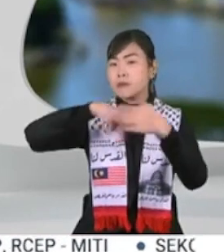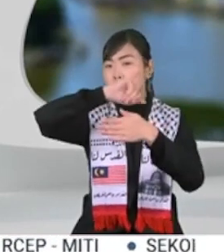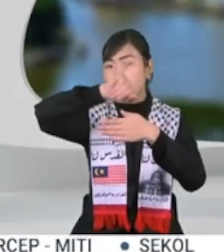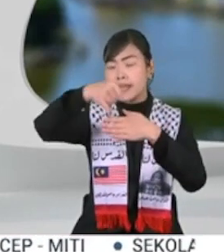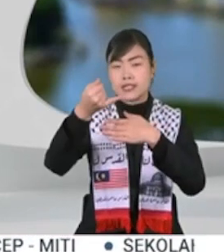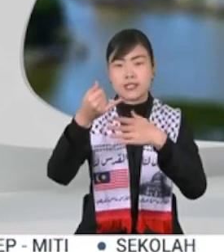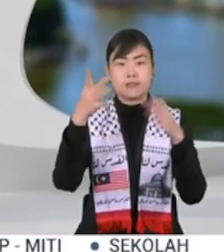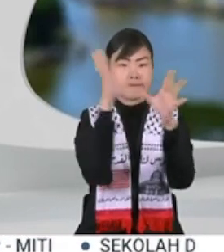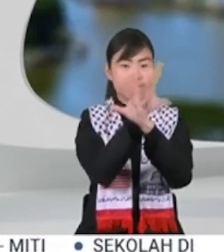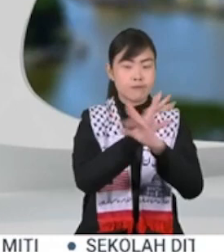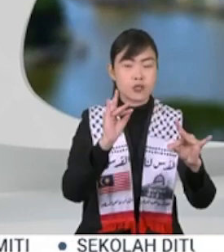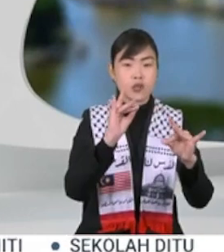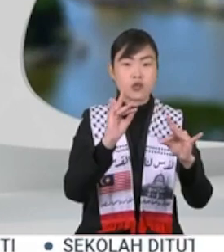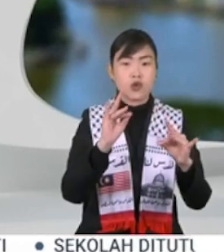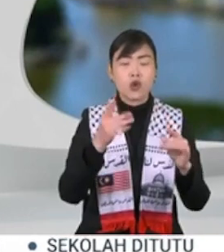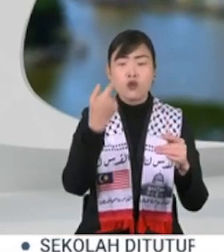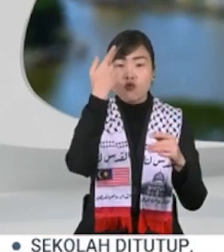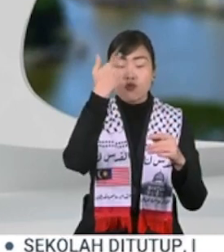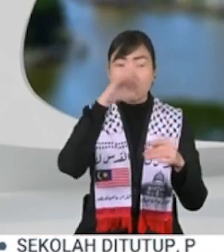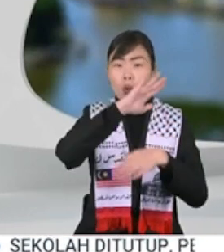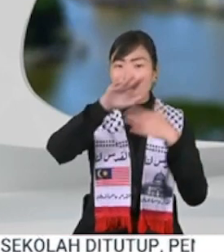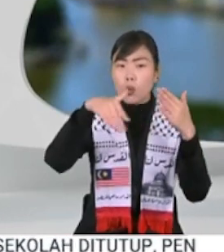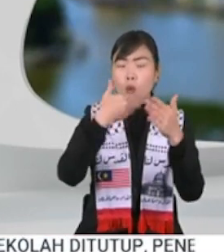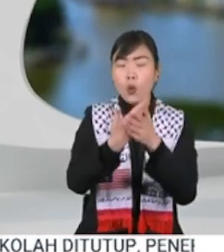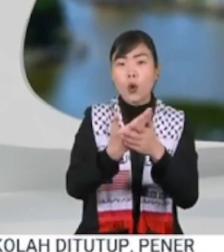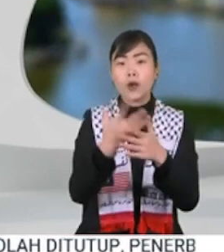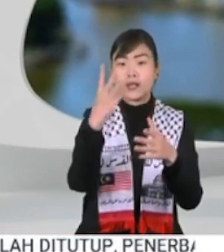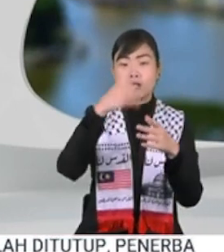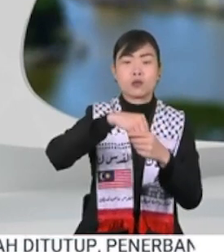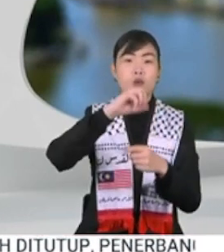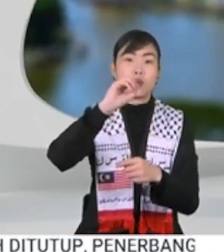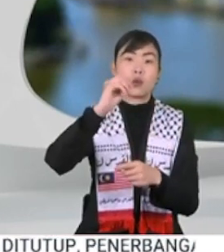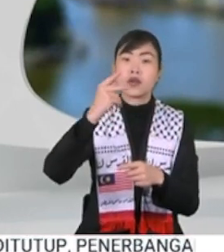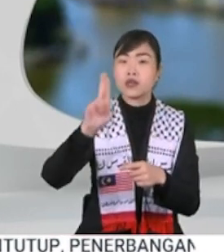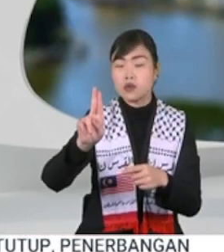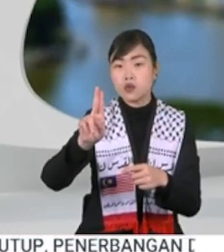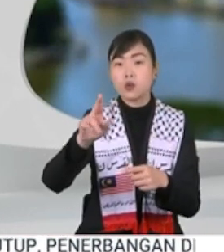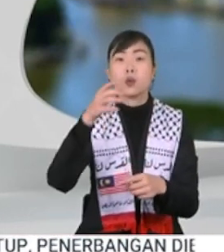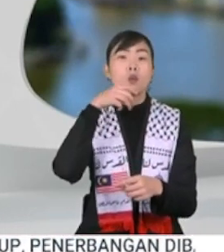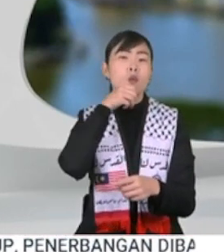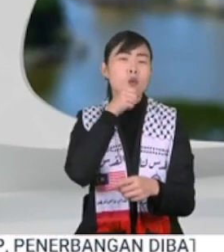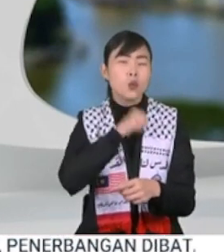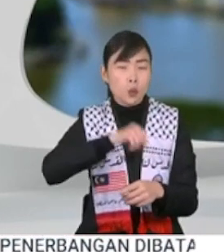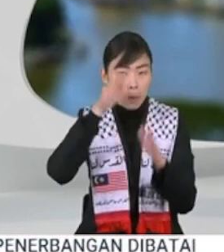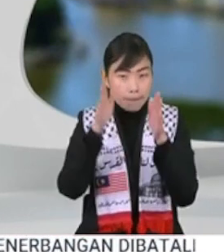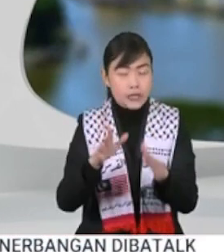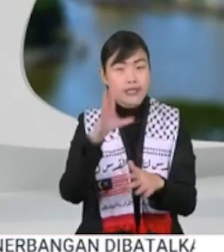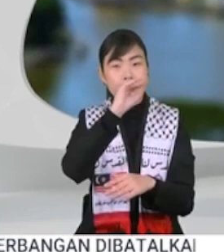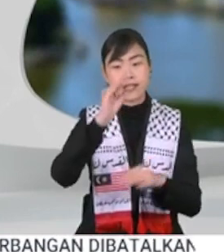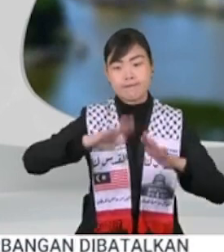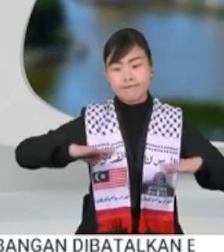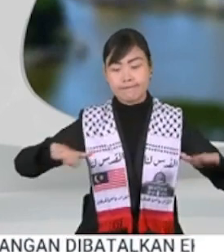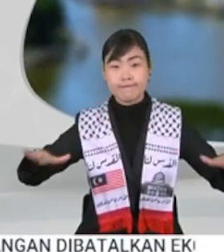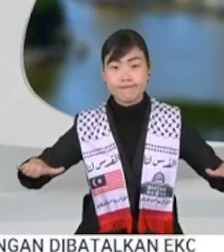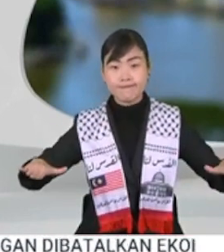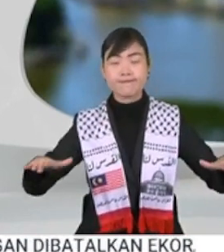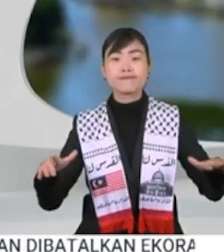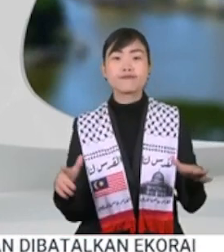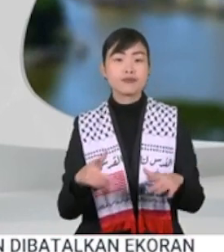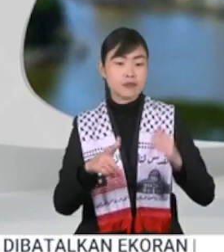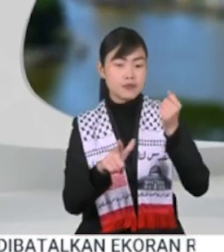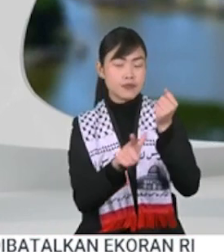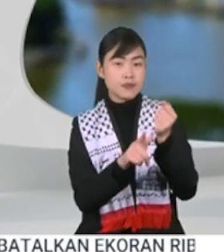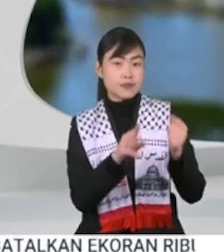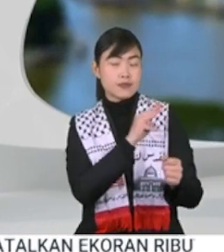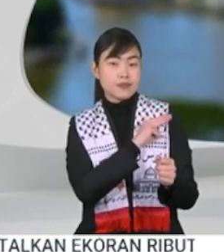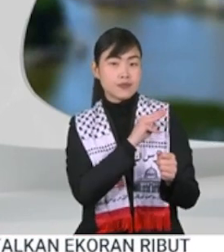Sarawak bagi memenuhi keperluan semua golongan termasuk orang kurang upaya warga emas dan kanak-kanak ke arah itu timbalan menteri